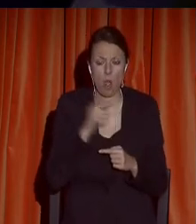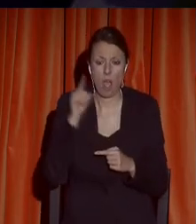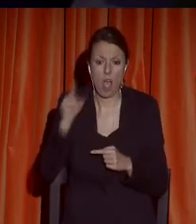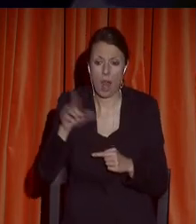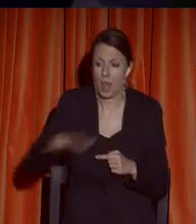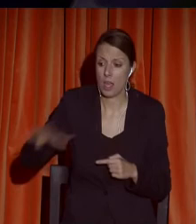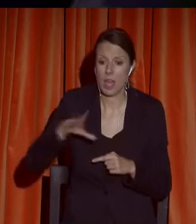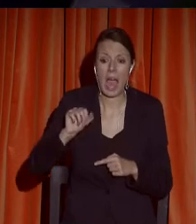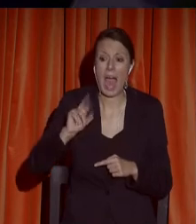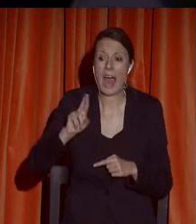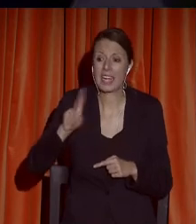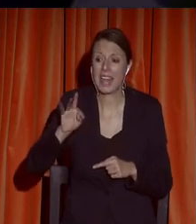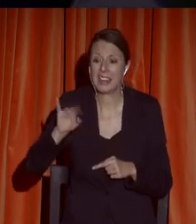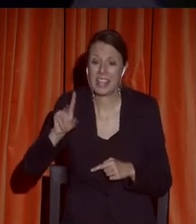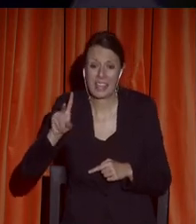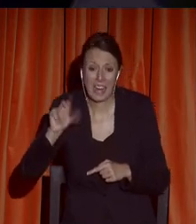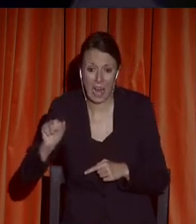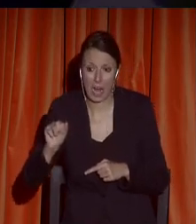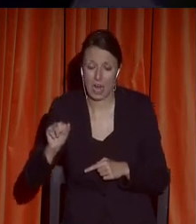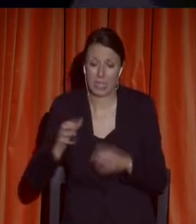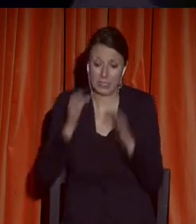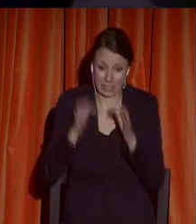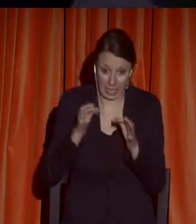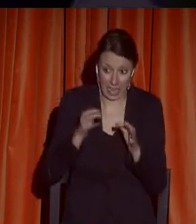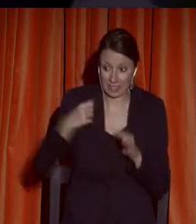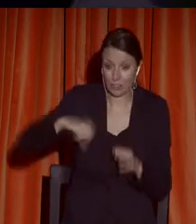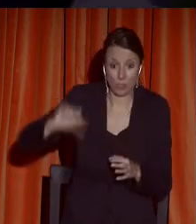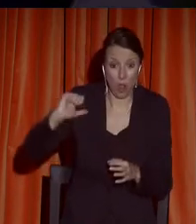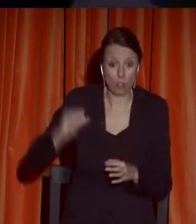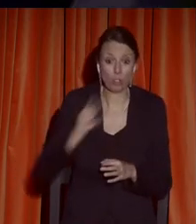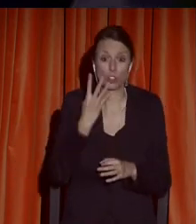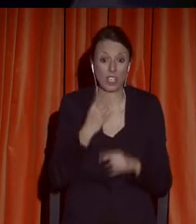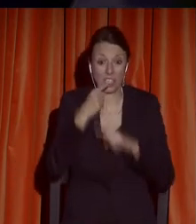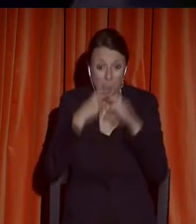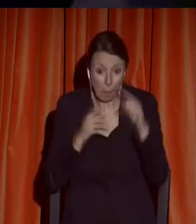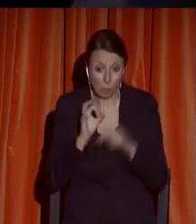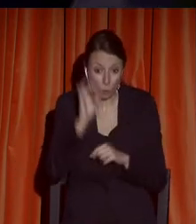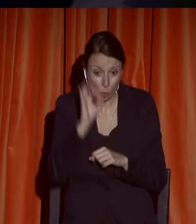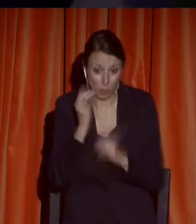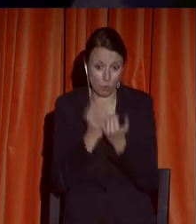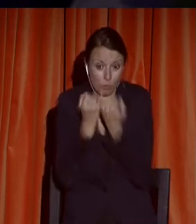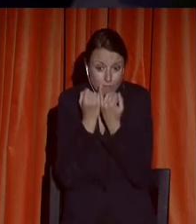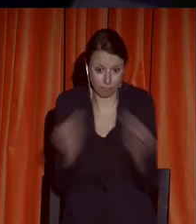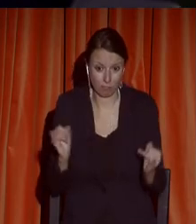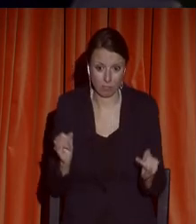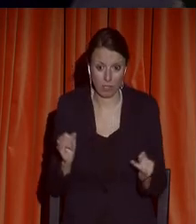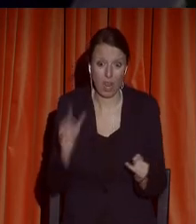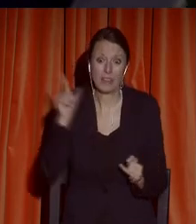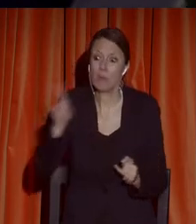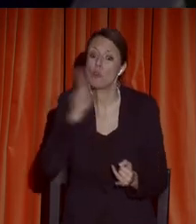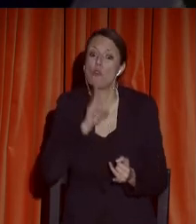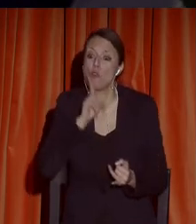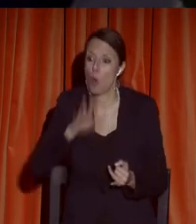Spitsbergenie rok różnicy, ubiegły rok i ten rok, to jest 4,5 stopnia. Ten lód się tam